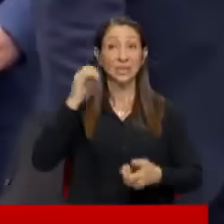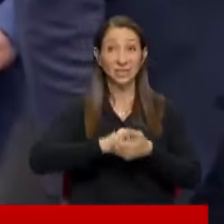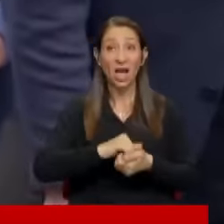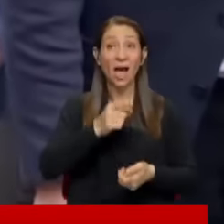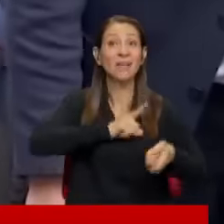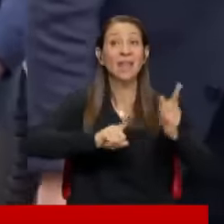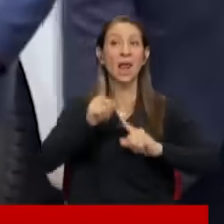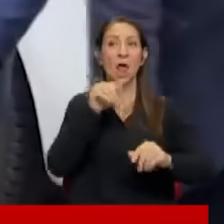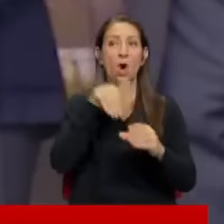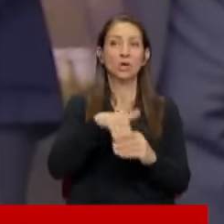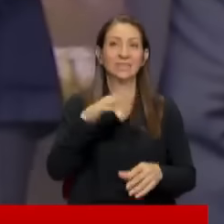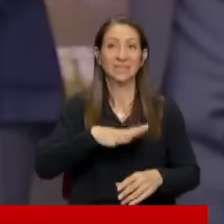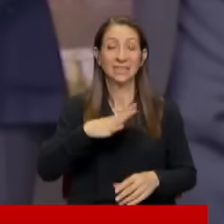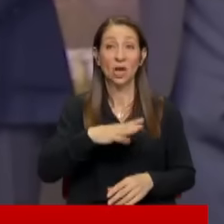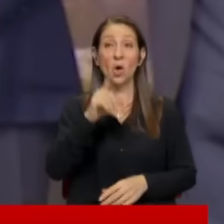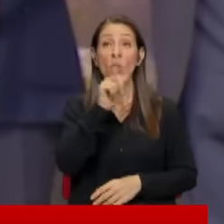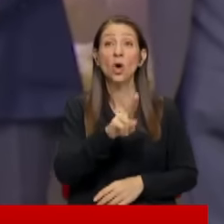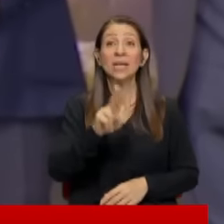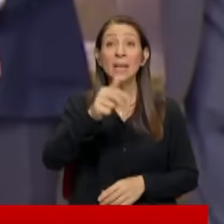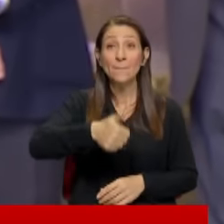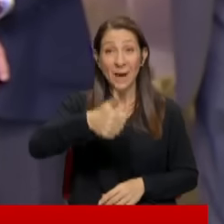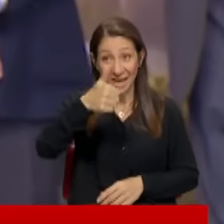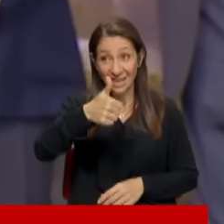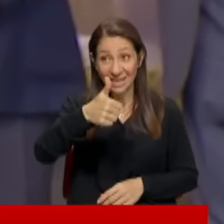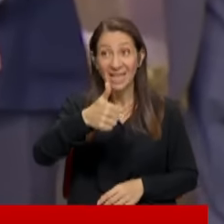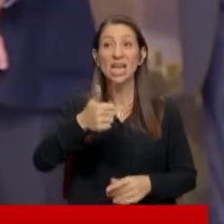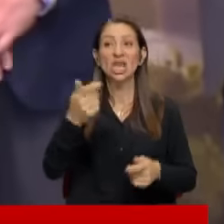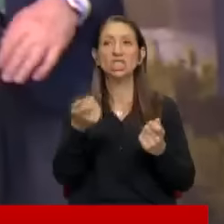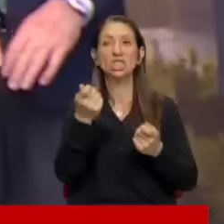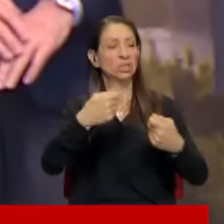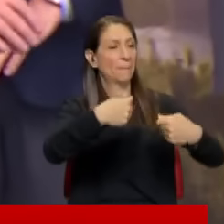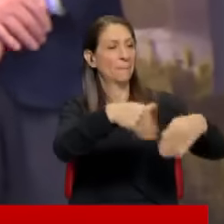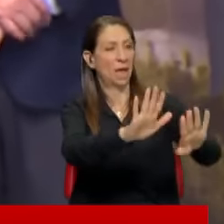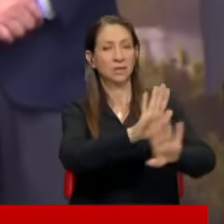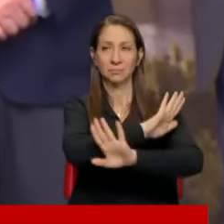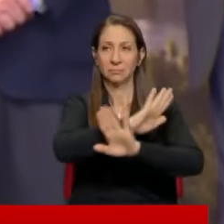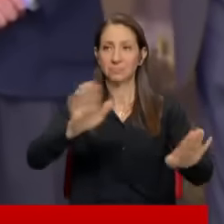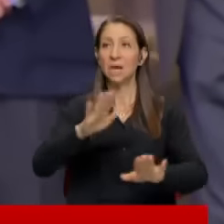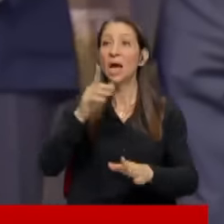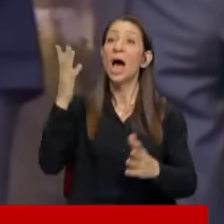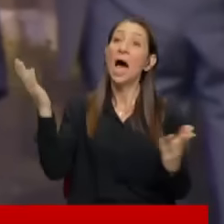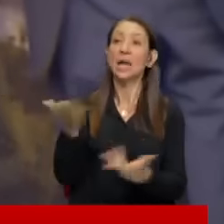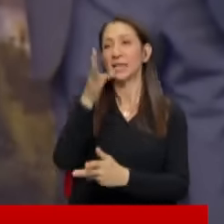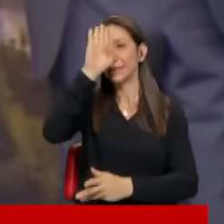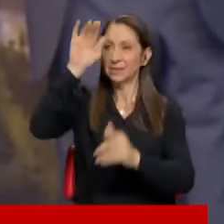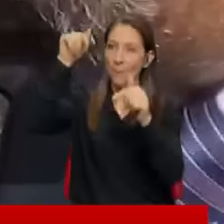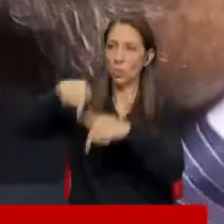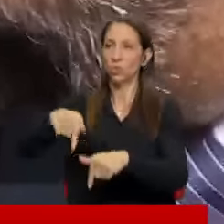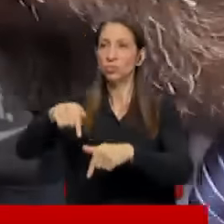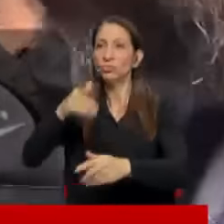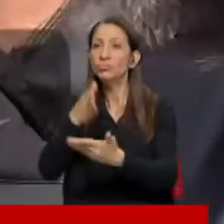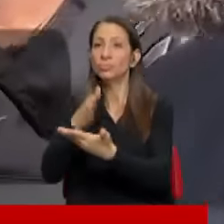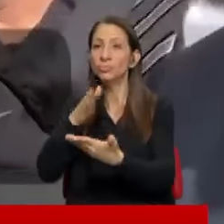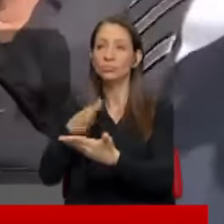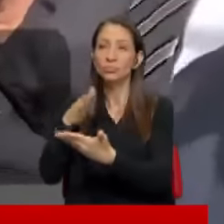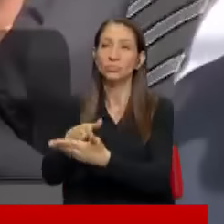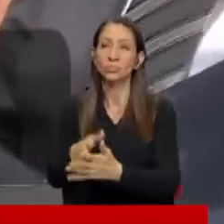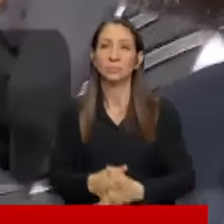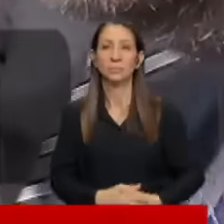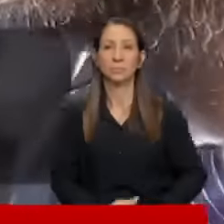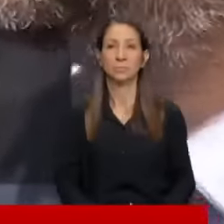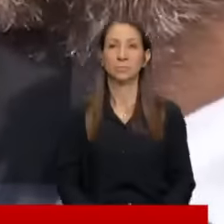İttifakı'nın adaylarına oy istediler. 17 bakana işi gücü bıraktırdılar. Hadi İstanbul'a dediler. Dua edin olur mu? Olur,